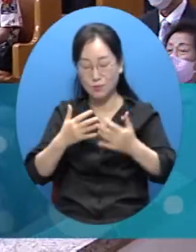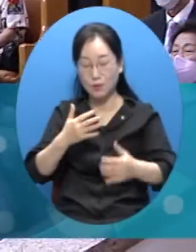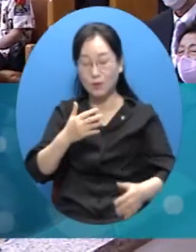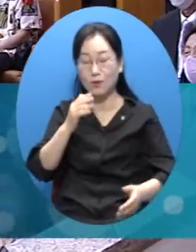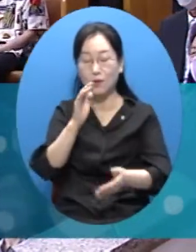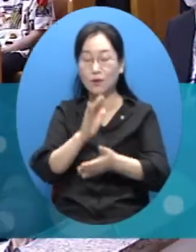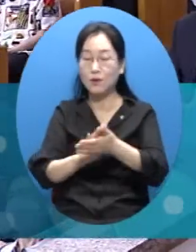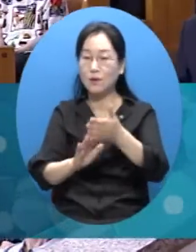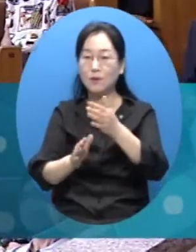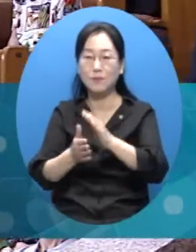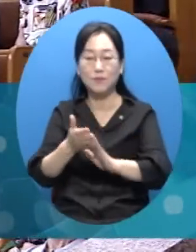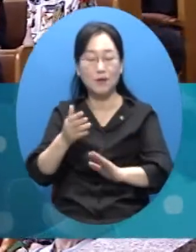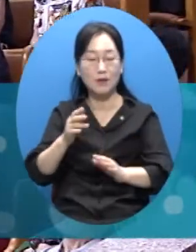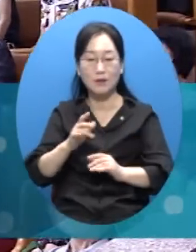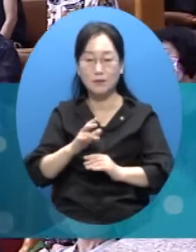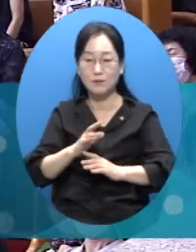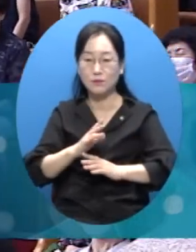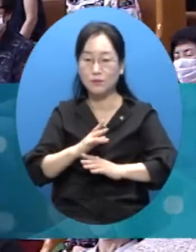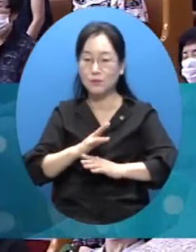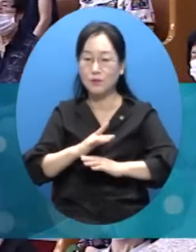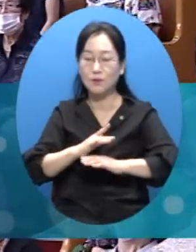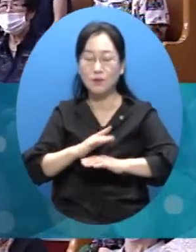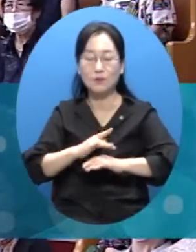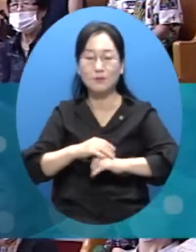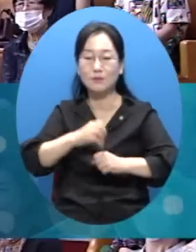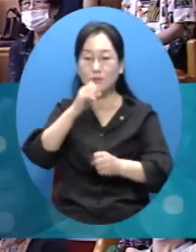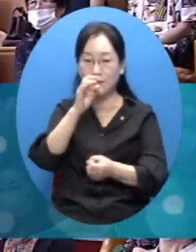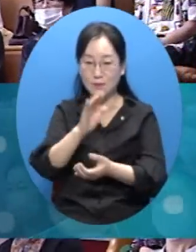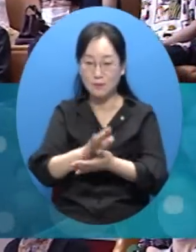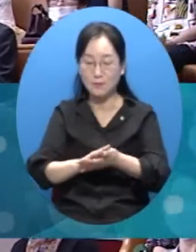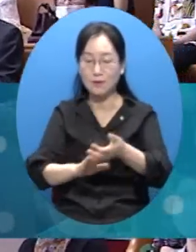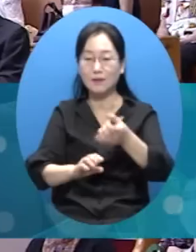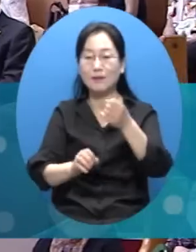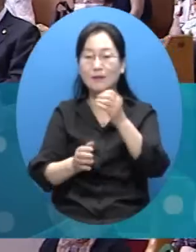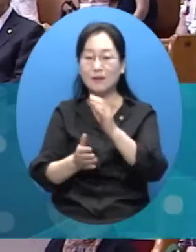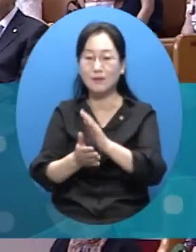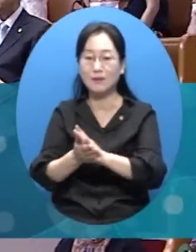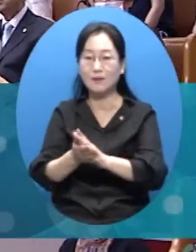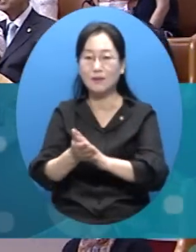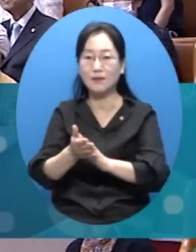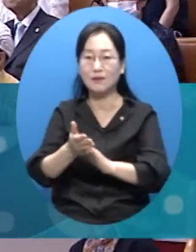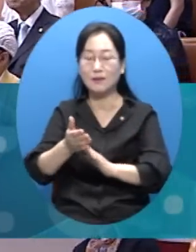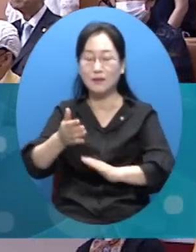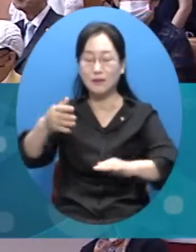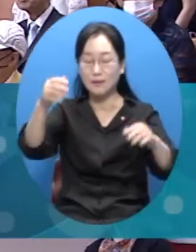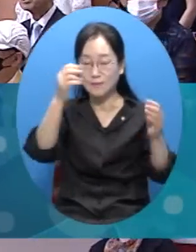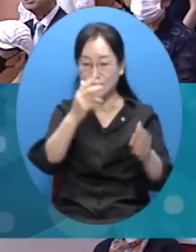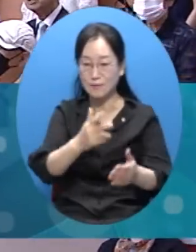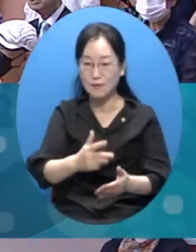슬픔 없네 두려움 없네